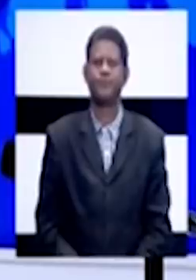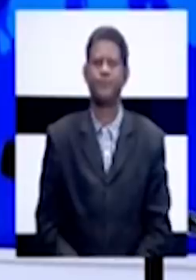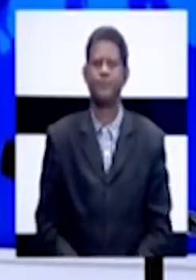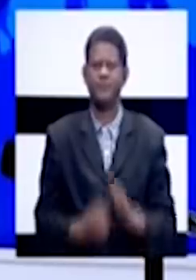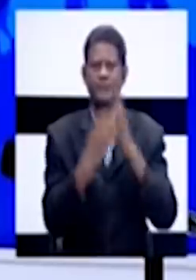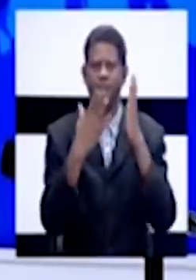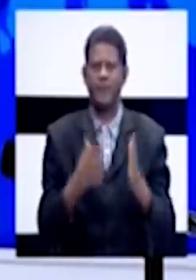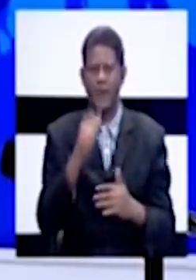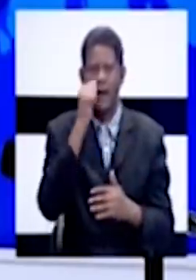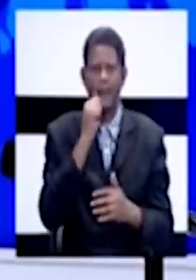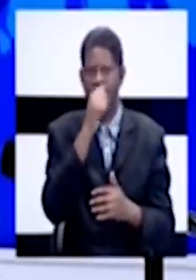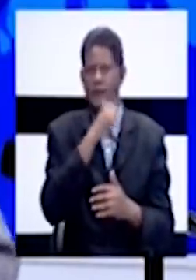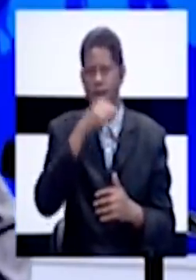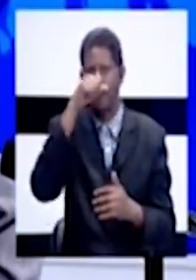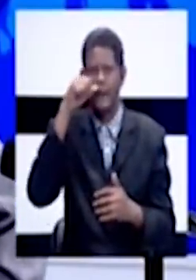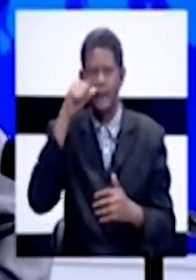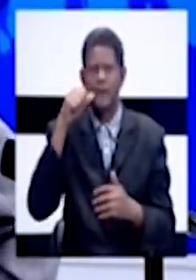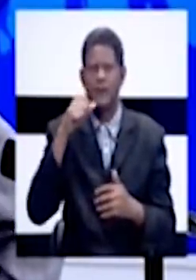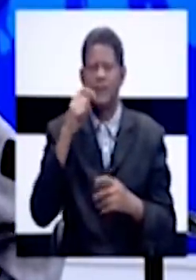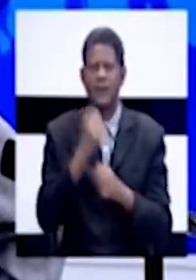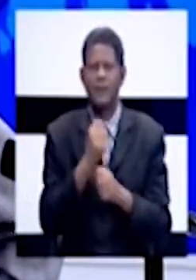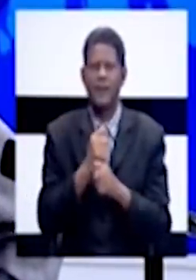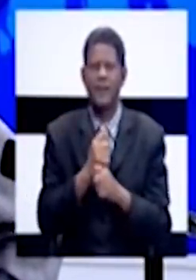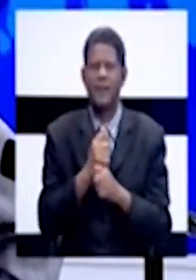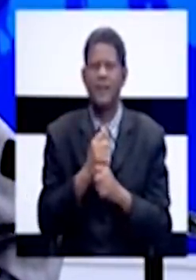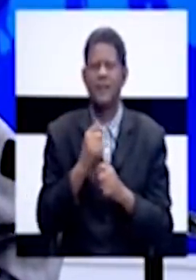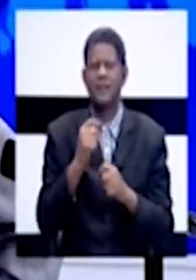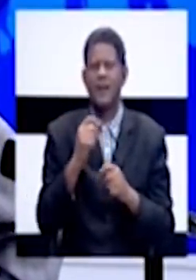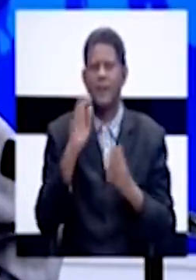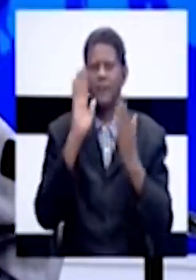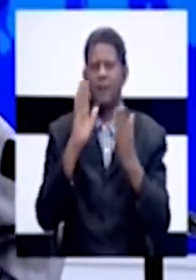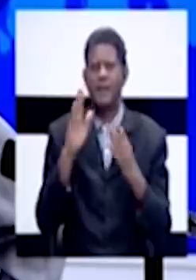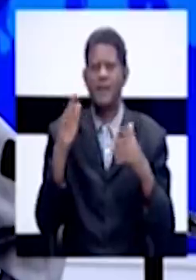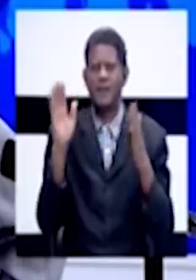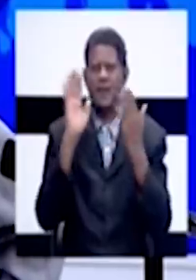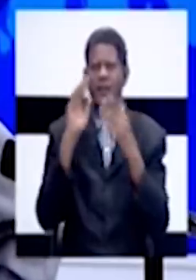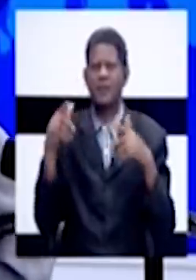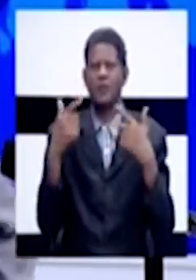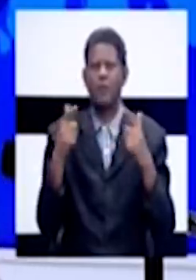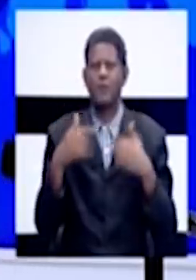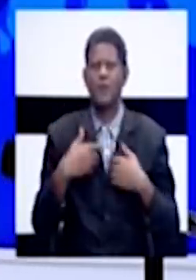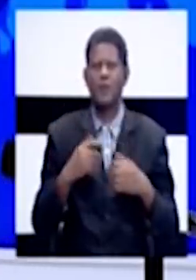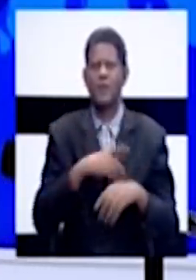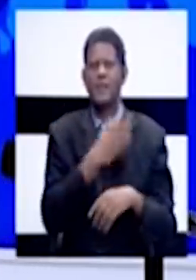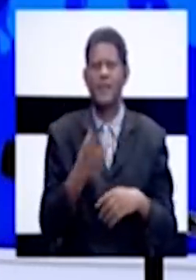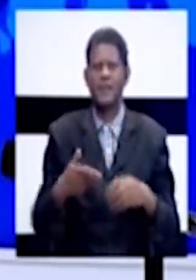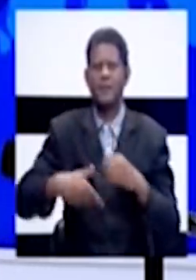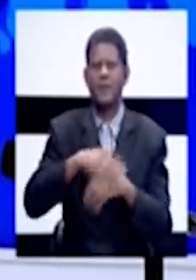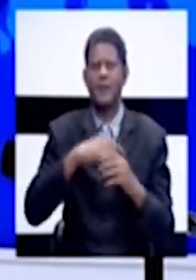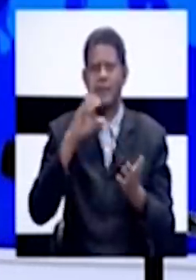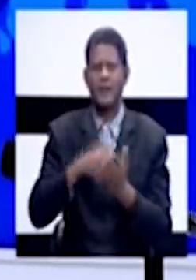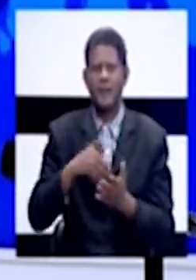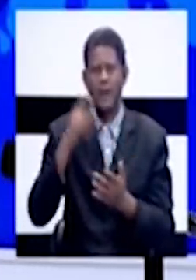فاش تاويان أبيين إسياسن تقبارا عانس عانس أو نمعص أو أب قنباري قاتمهم زلو كساران مشفان أب كتما أبي